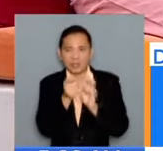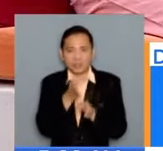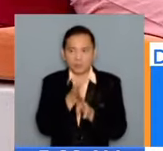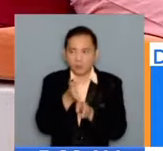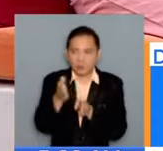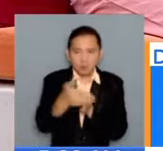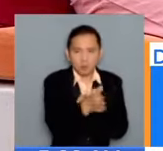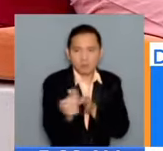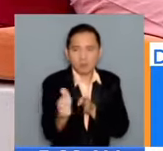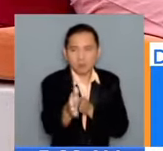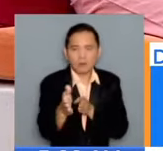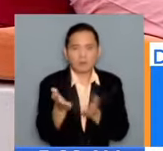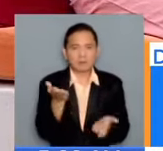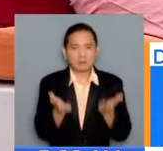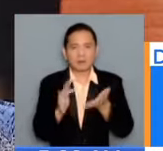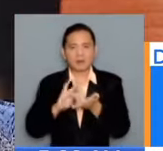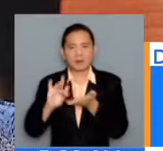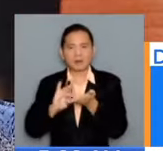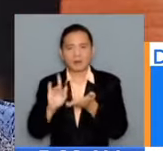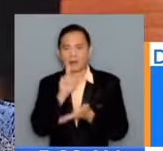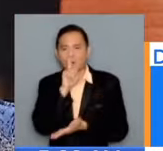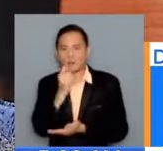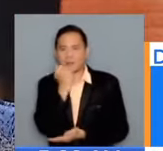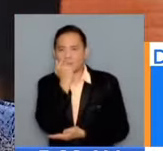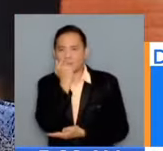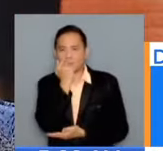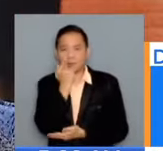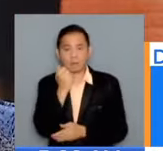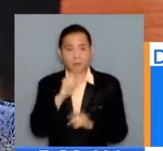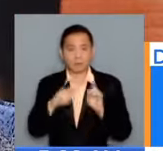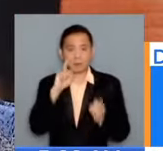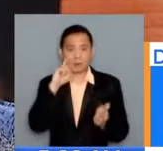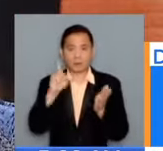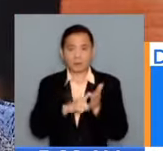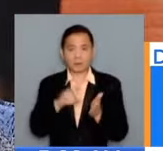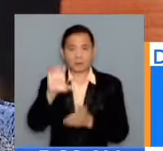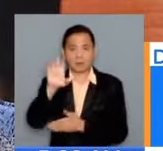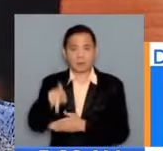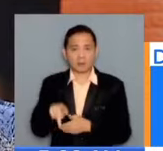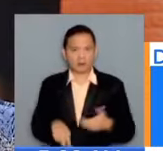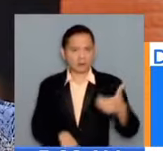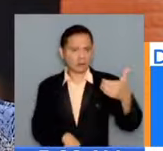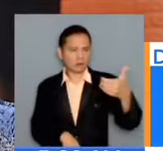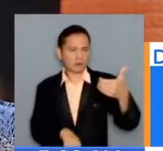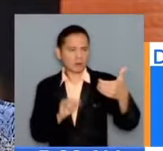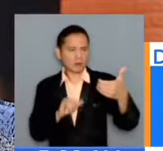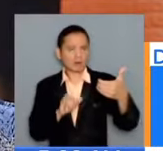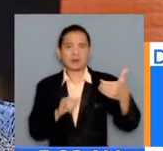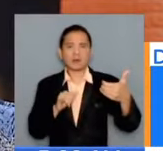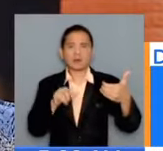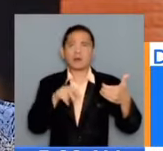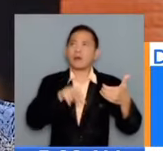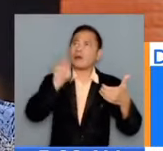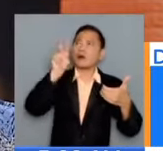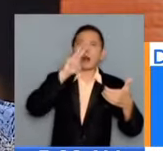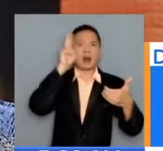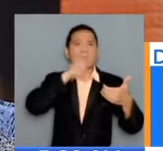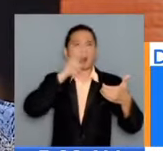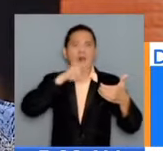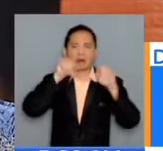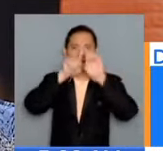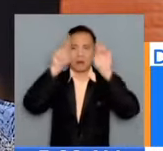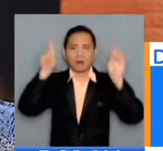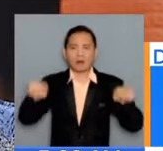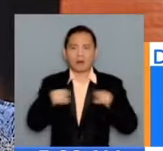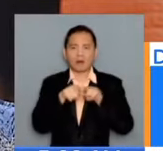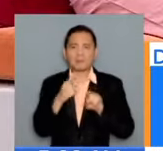sa ano nga. Pero siguro, habang nakatingin sa cellphone, hindi na niya nakita yung, mabilis, yung signage na hindi ka na pwede dyan. Paano